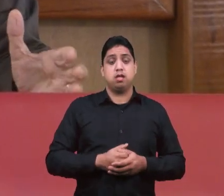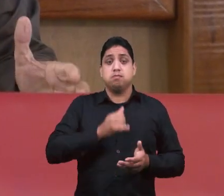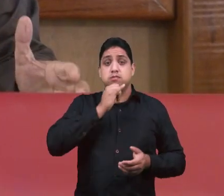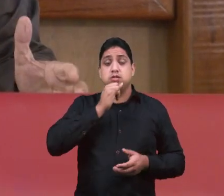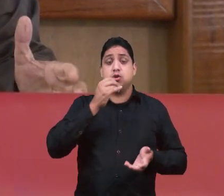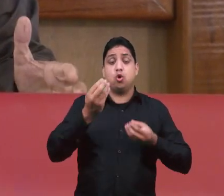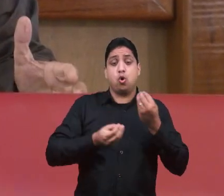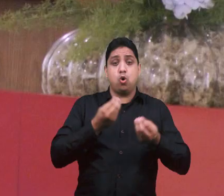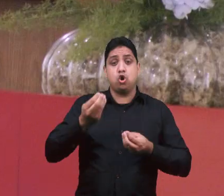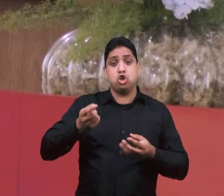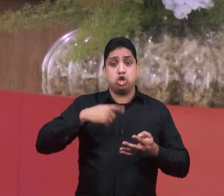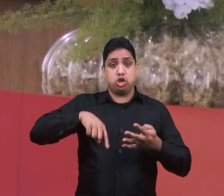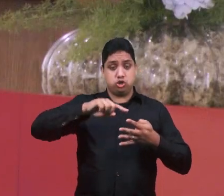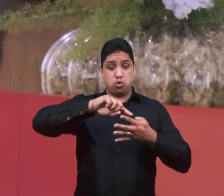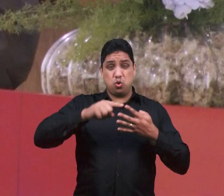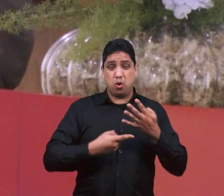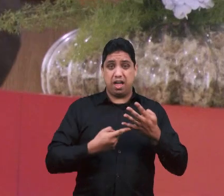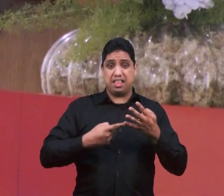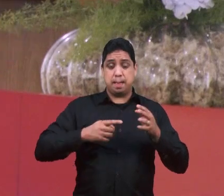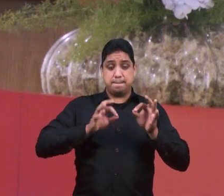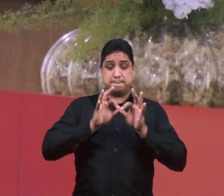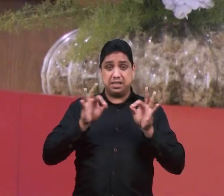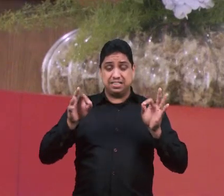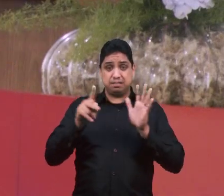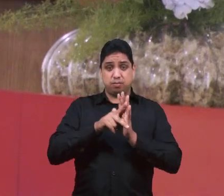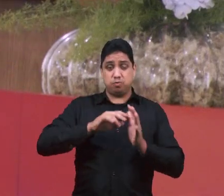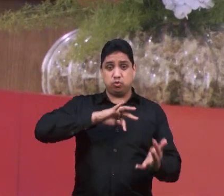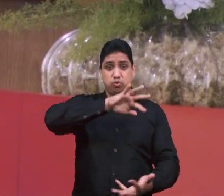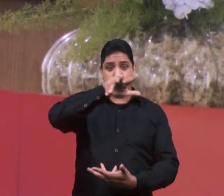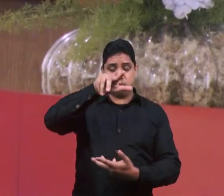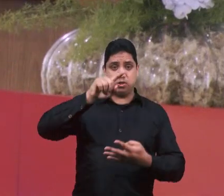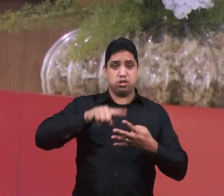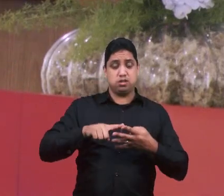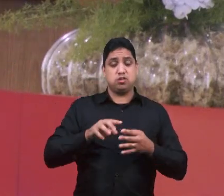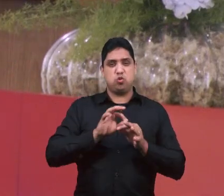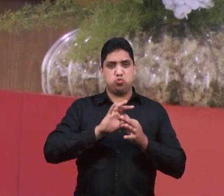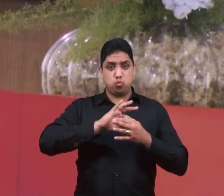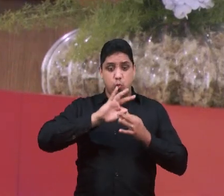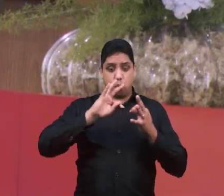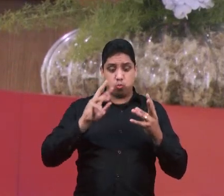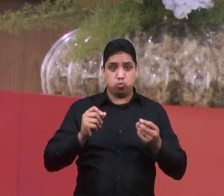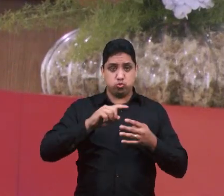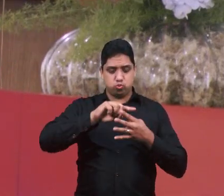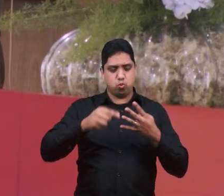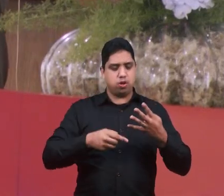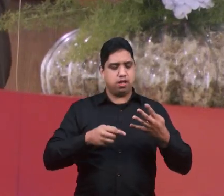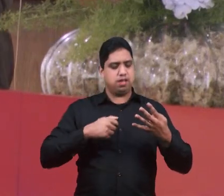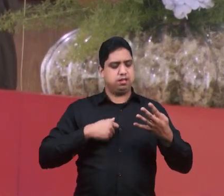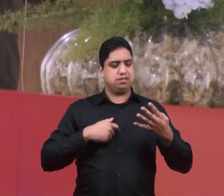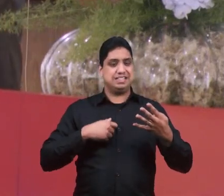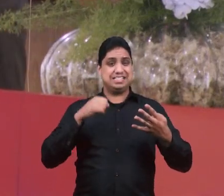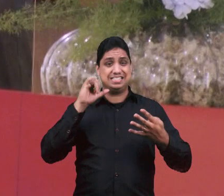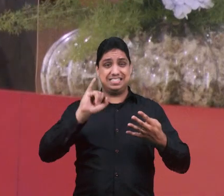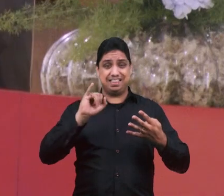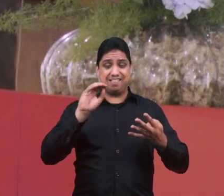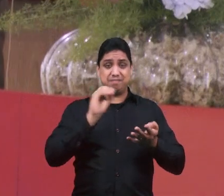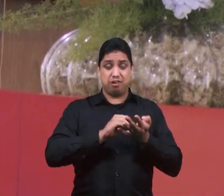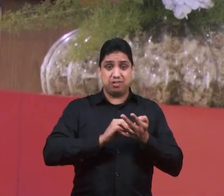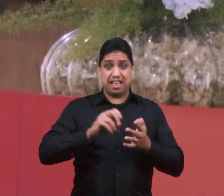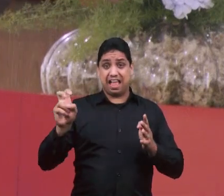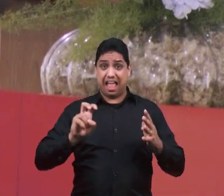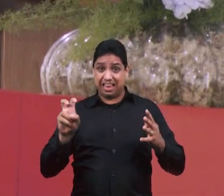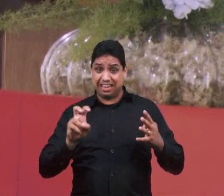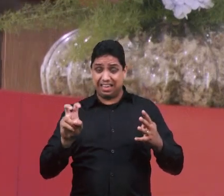de l'univers, largeur, hauteur, profondeur, quand je mets ma vie à l'intérieur de cela, je mets ma